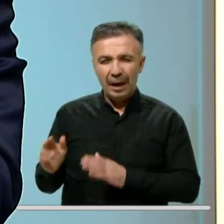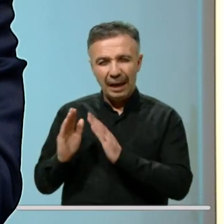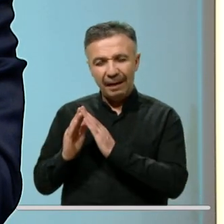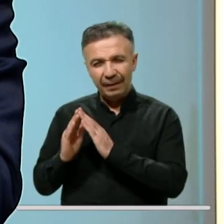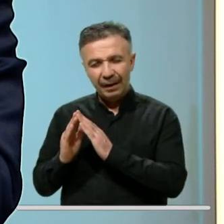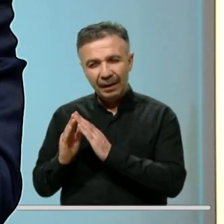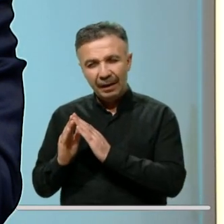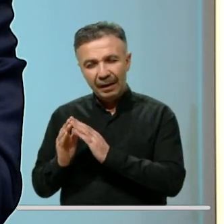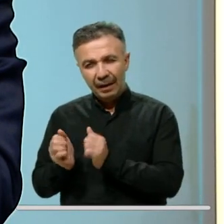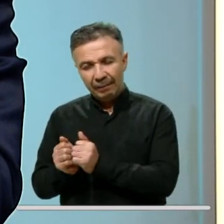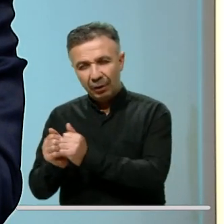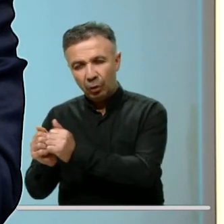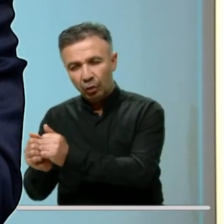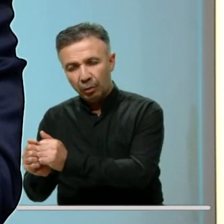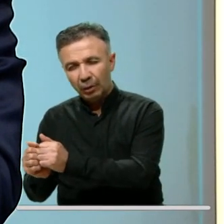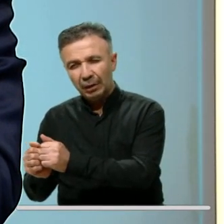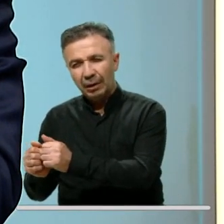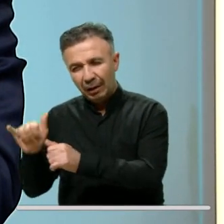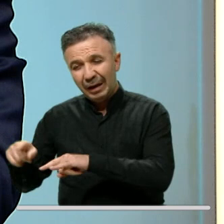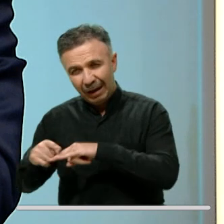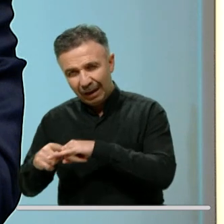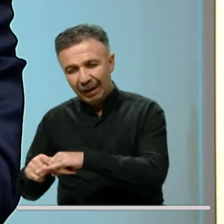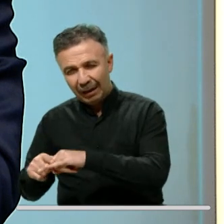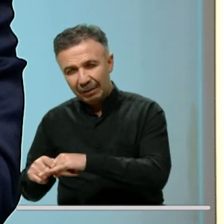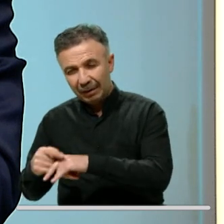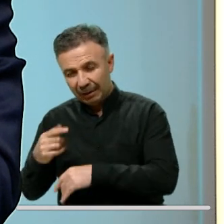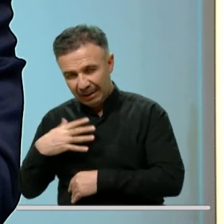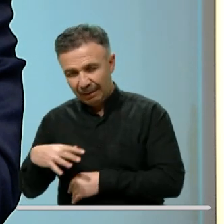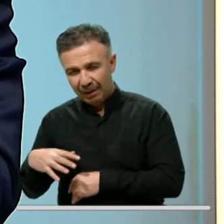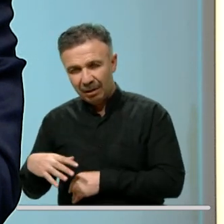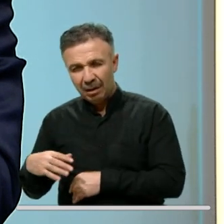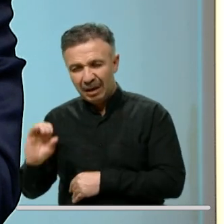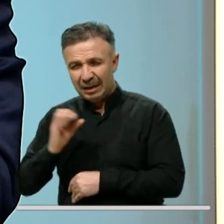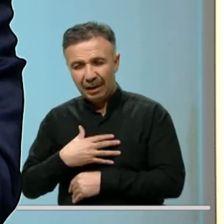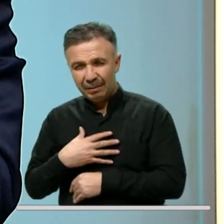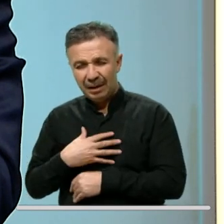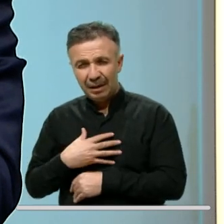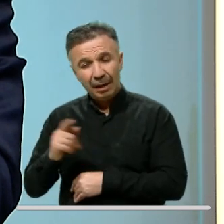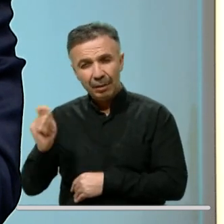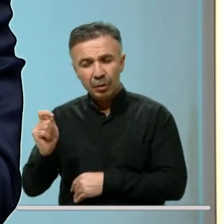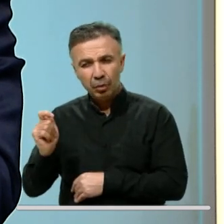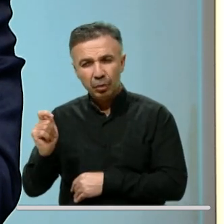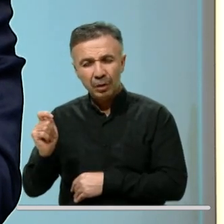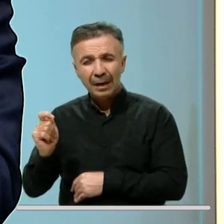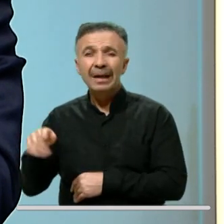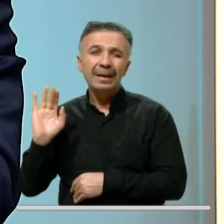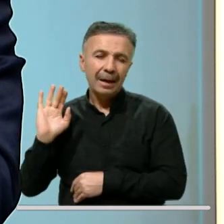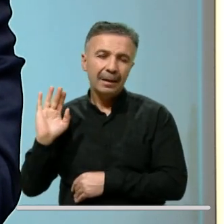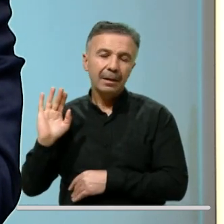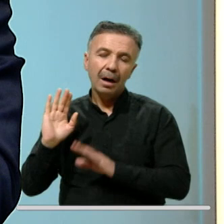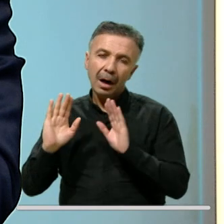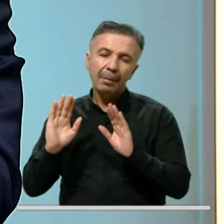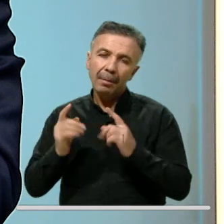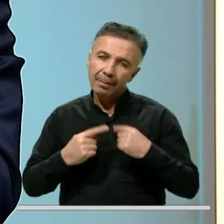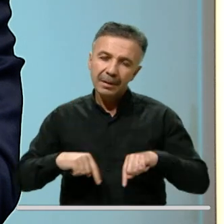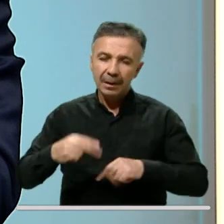orada helallik istemenin dini bir zarureti, gerekliliği, lüzumu yoktur. Ama bizde